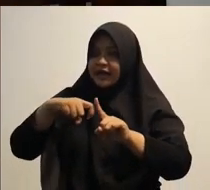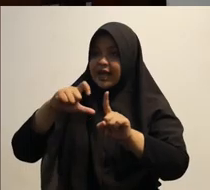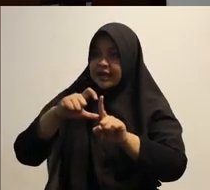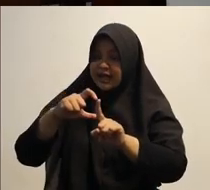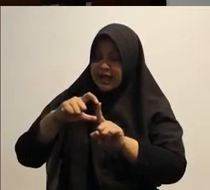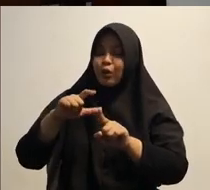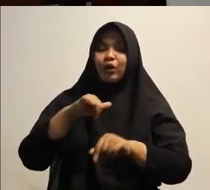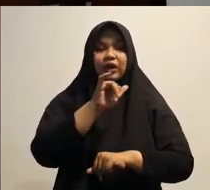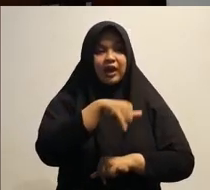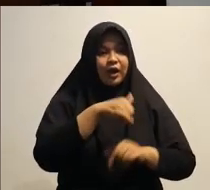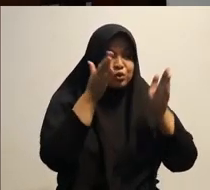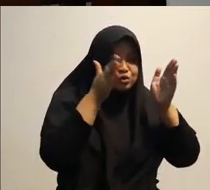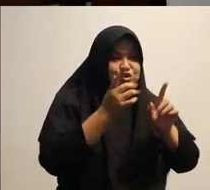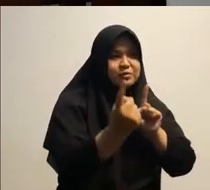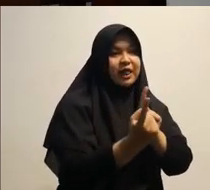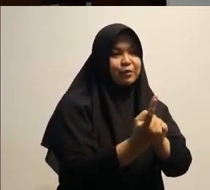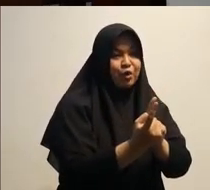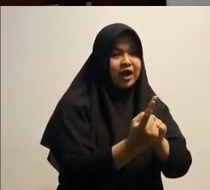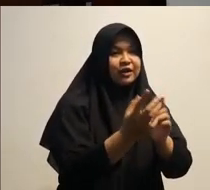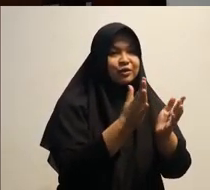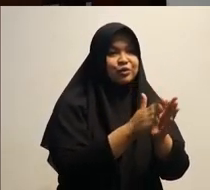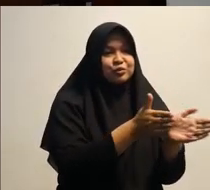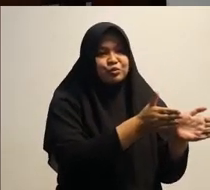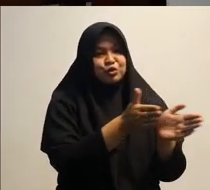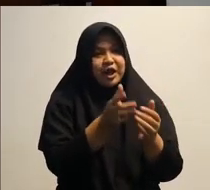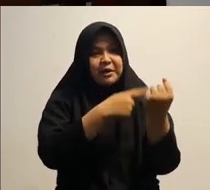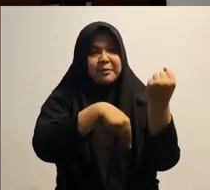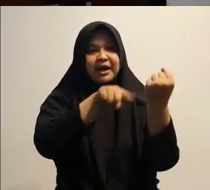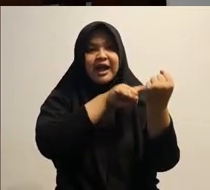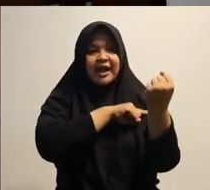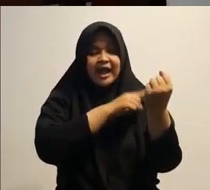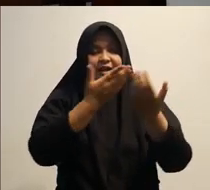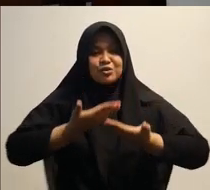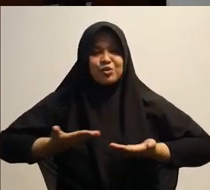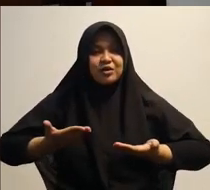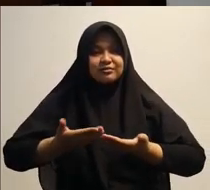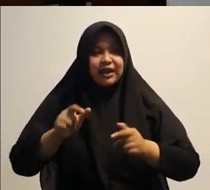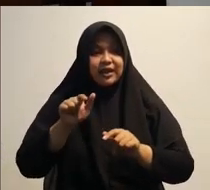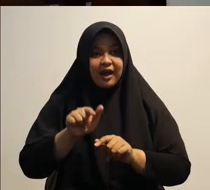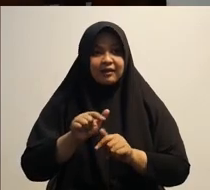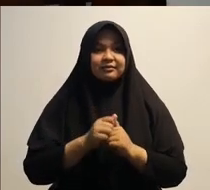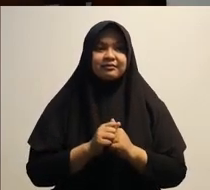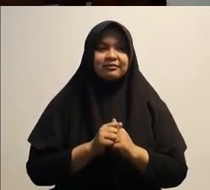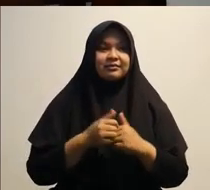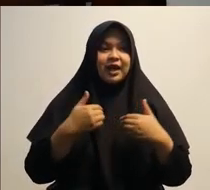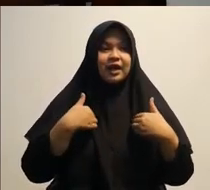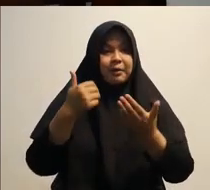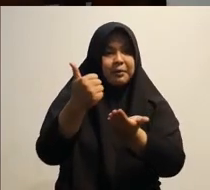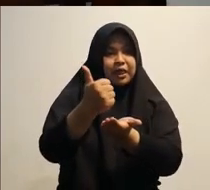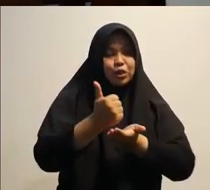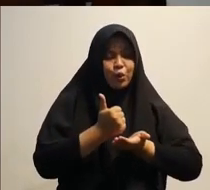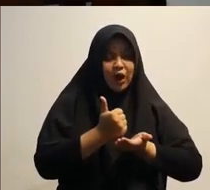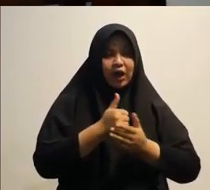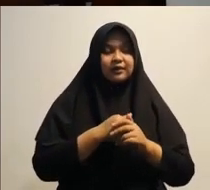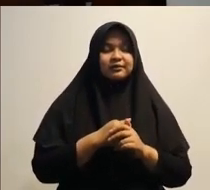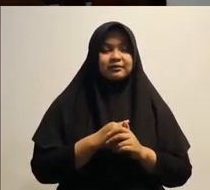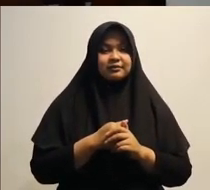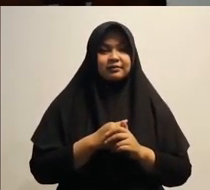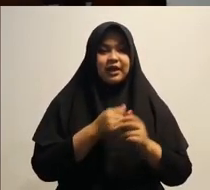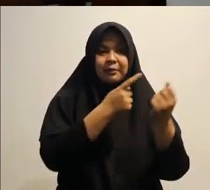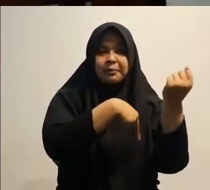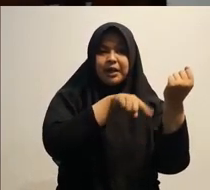KDD, khusus untuk pertemuannya loh. Kemudian untuk pemberdayaannya, ini kan di bidang sosialnya, itu ada bantuan